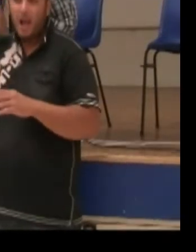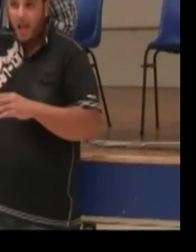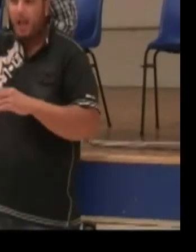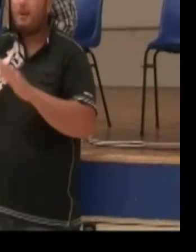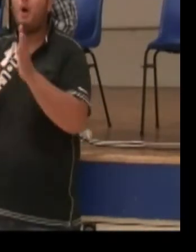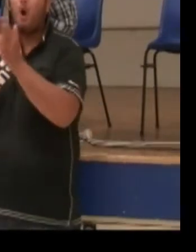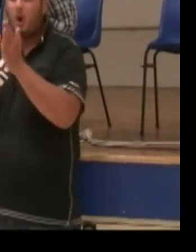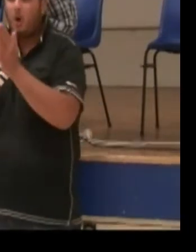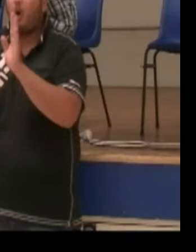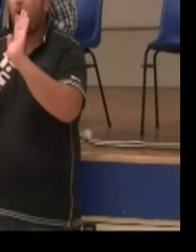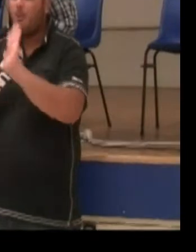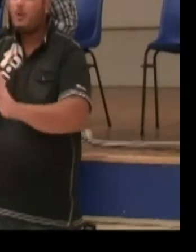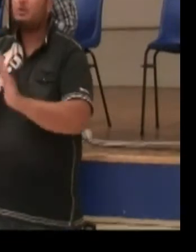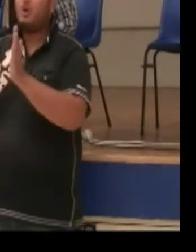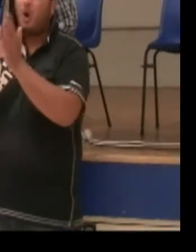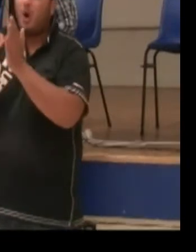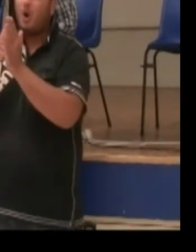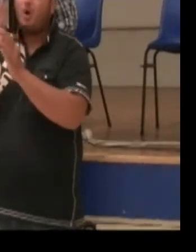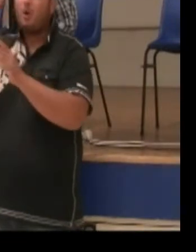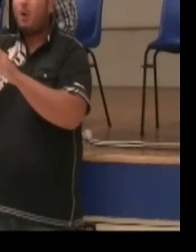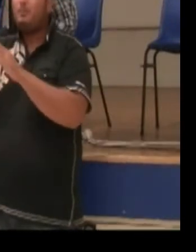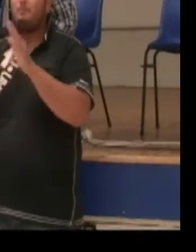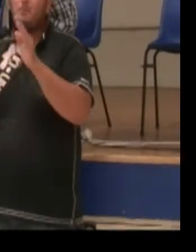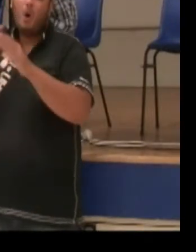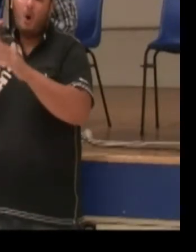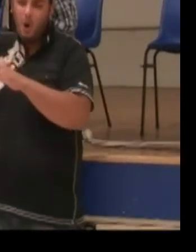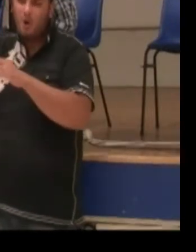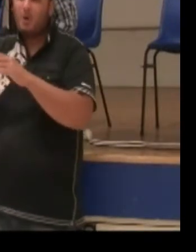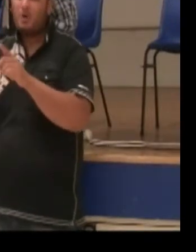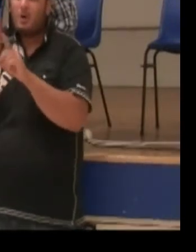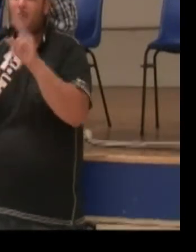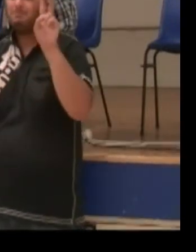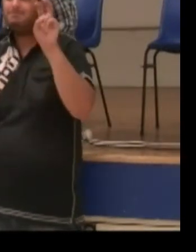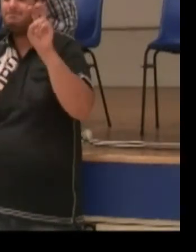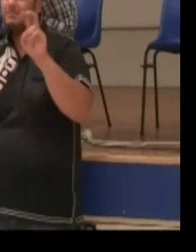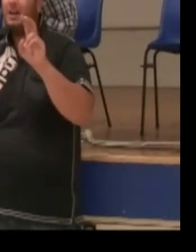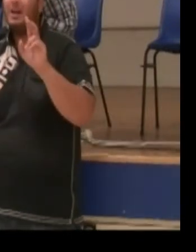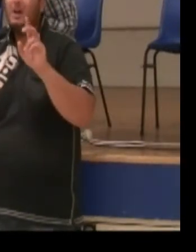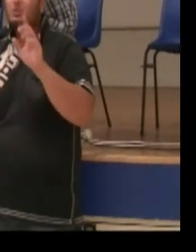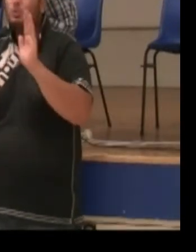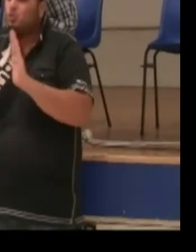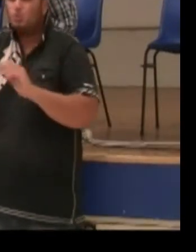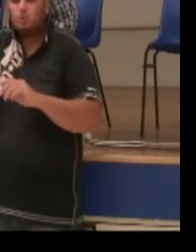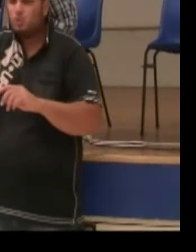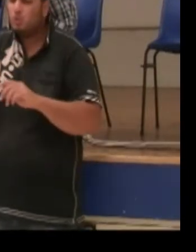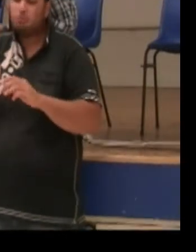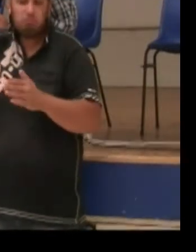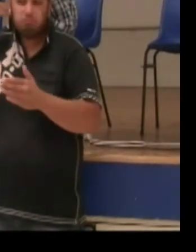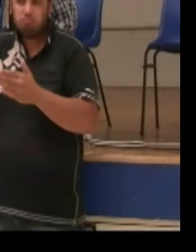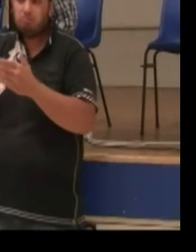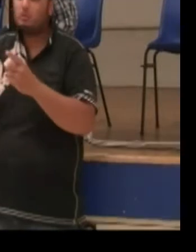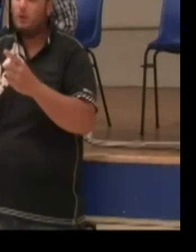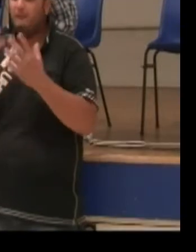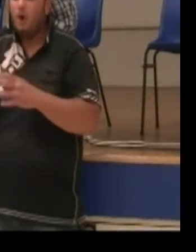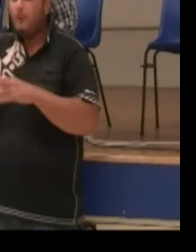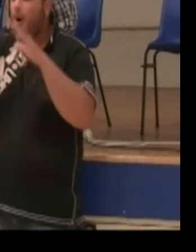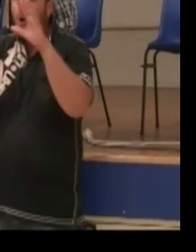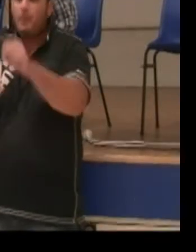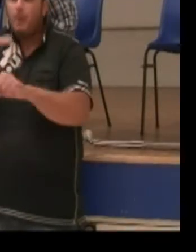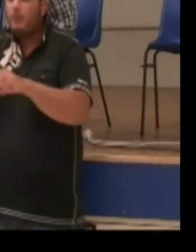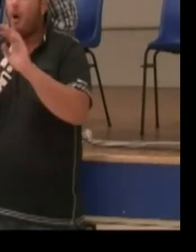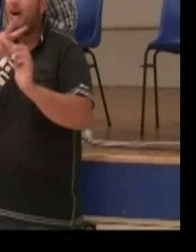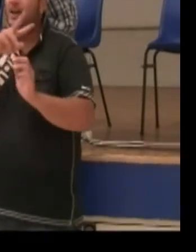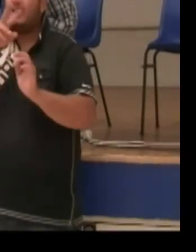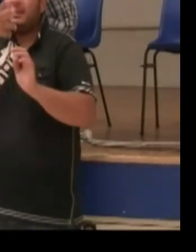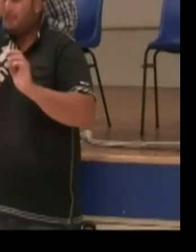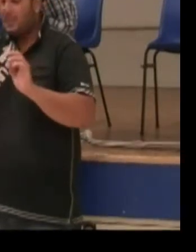vous, et que vous cacherez derrière une pierre ou derrière un rocher, et que le rocher parlera. Et là, on vous combattra, on vous chassera